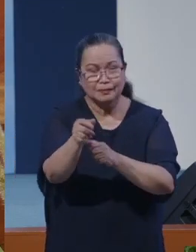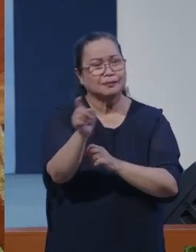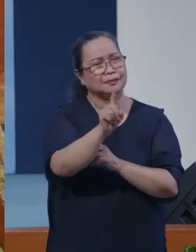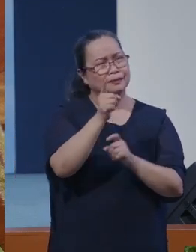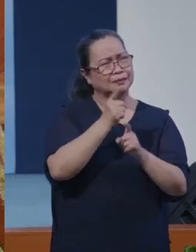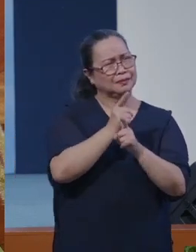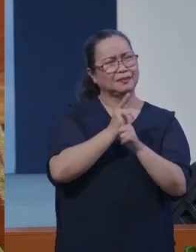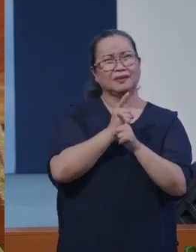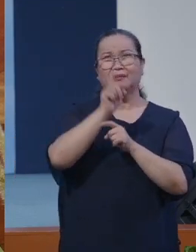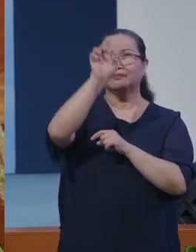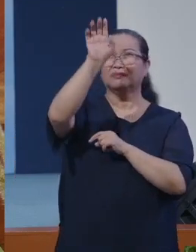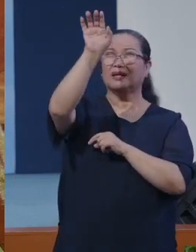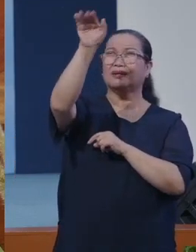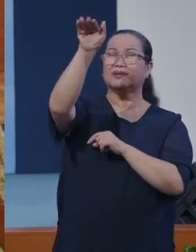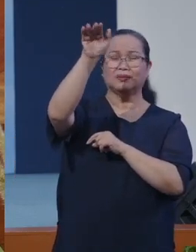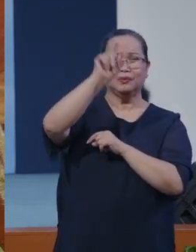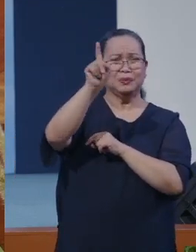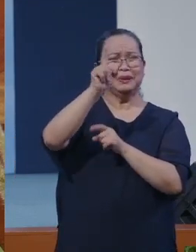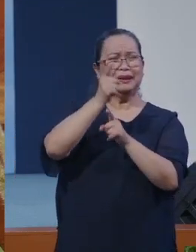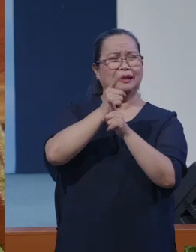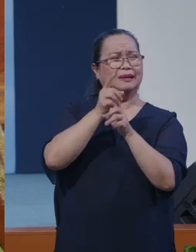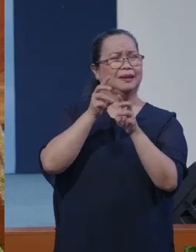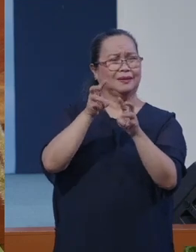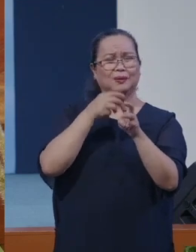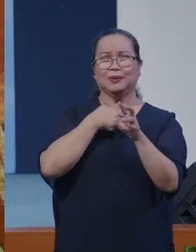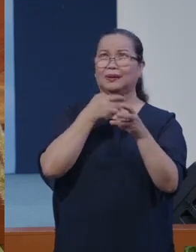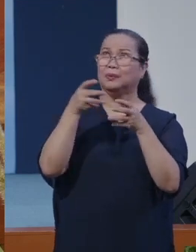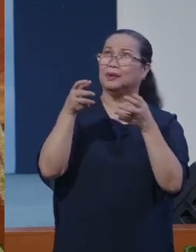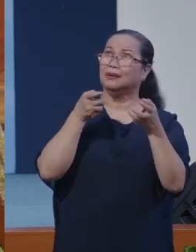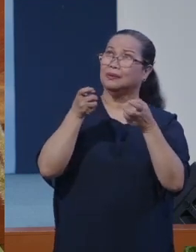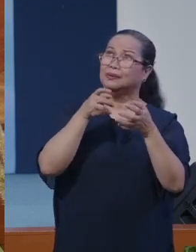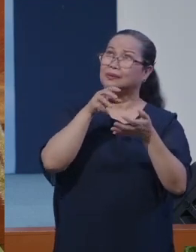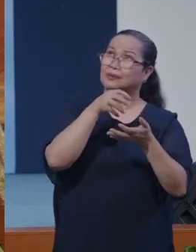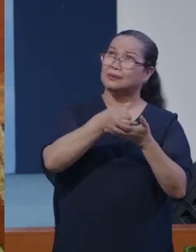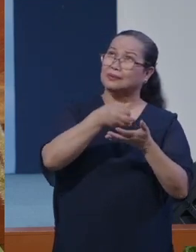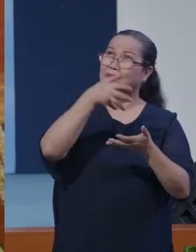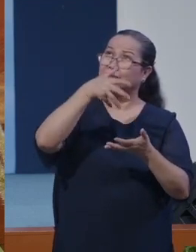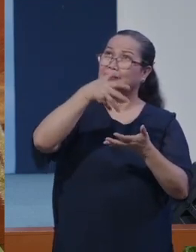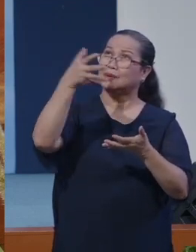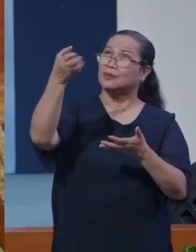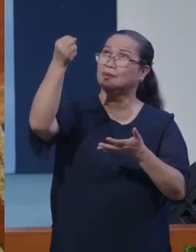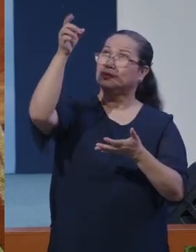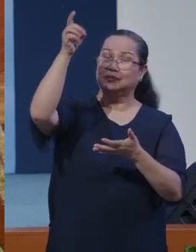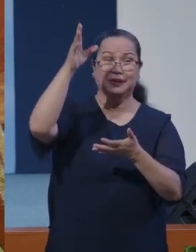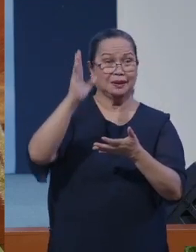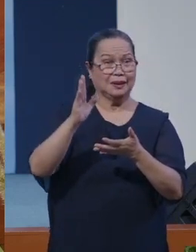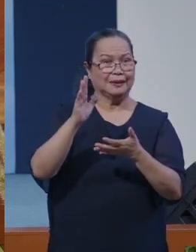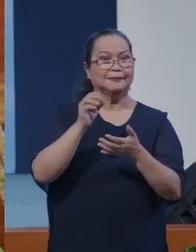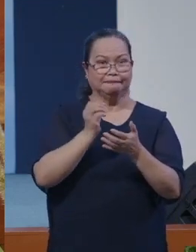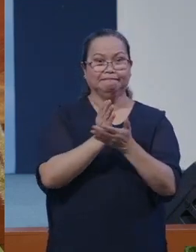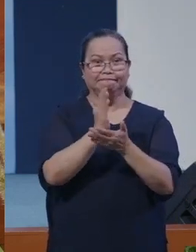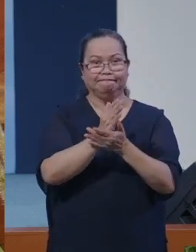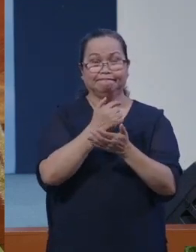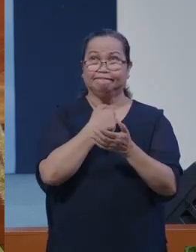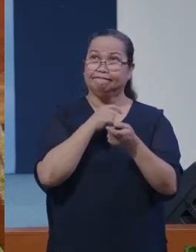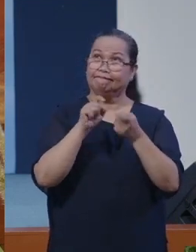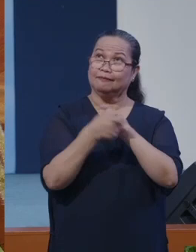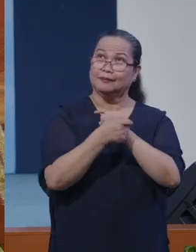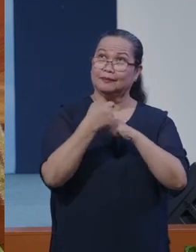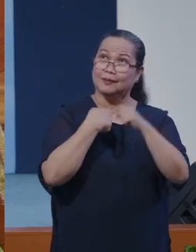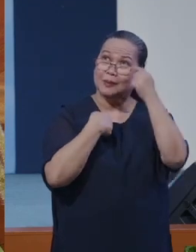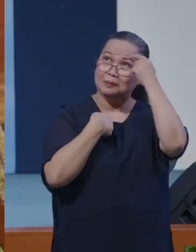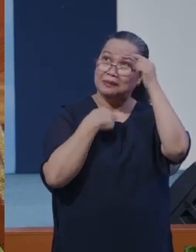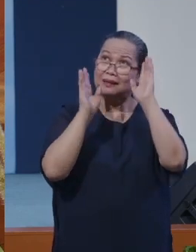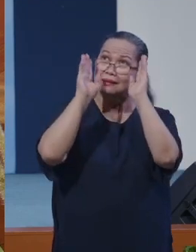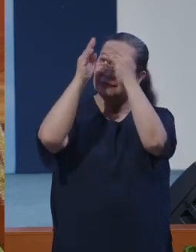tamang paraan, Pastor, para sa aming pangangasiwa at pangangalaga ng yaman ng Panginoon? O sige, nagbago na ang aming